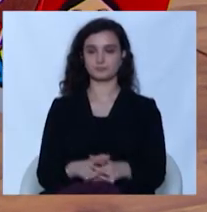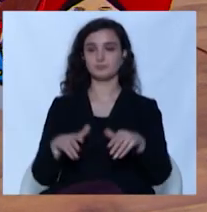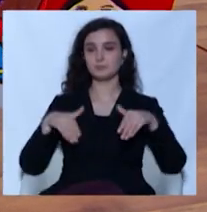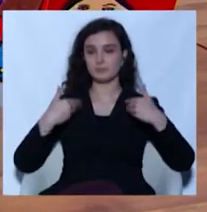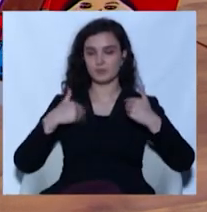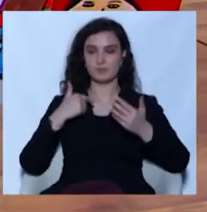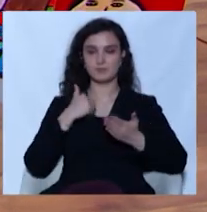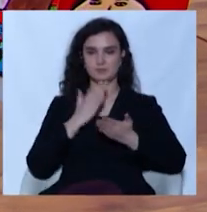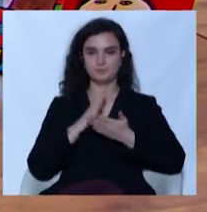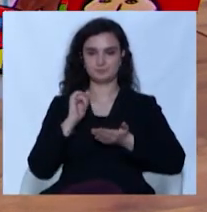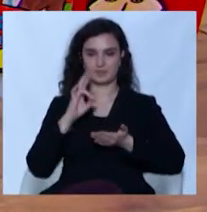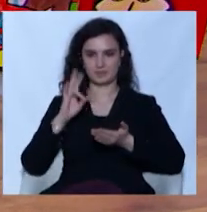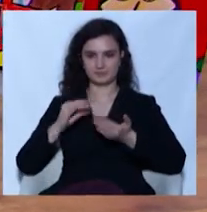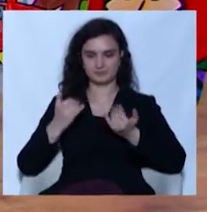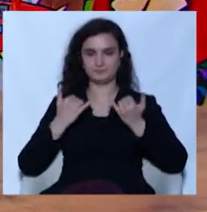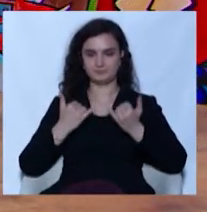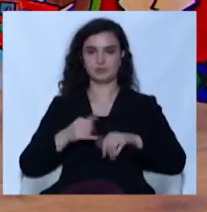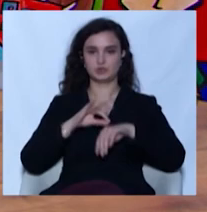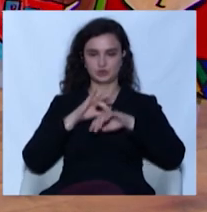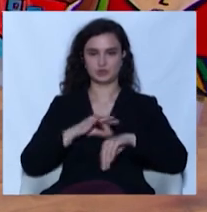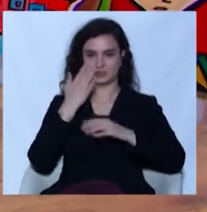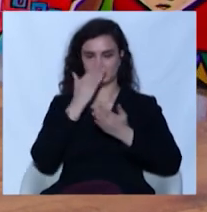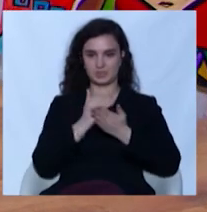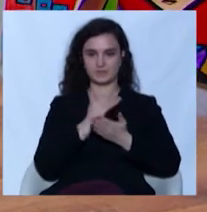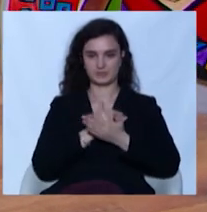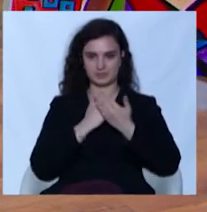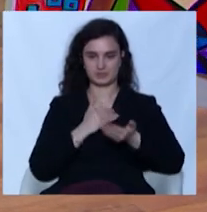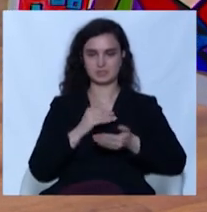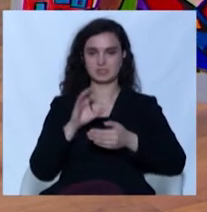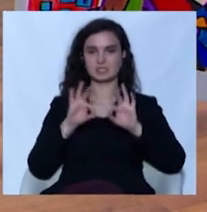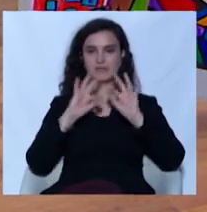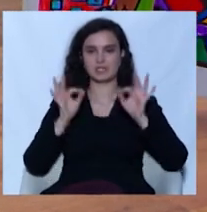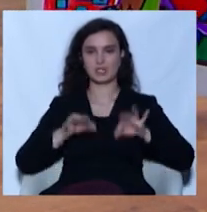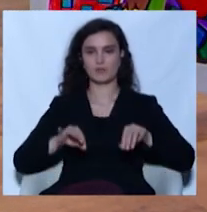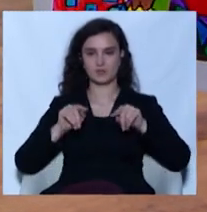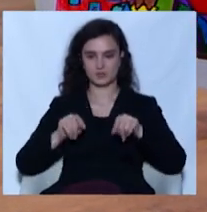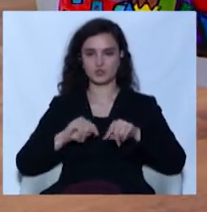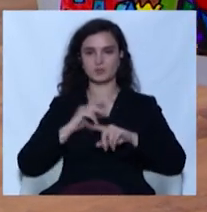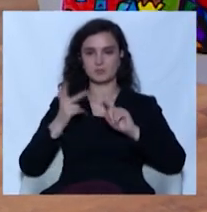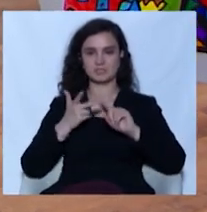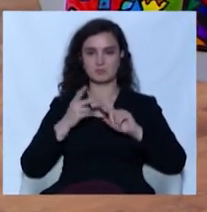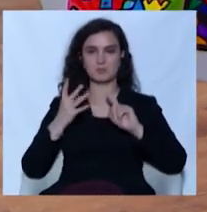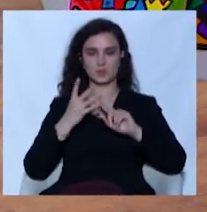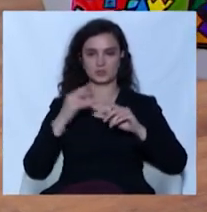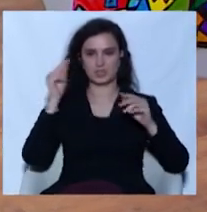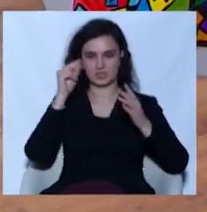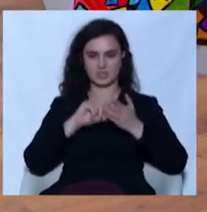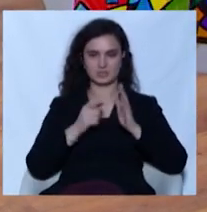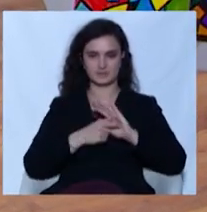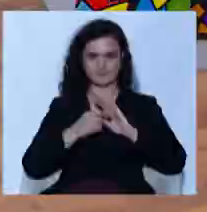გამარჯობა, მე ვარ ანი. დღეს ჩაგეტარებთ გაკვეთილ სახვით ხელოვნებაში მესამე მეოთხე